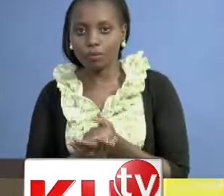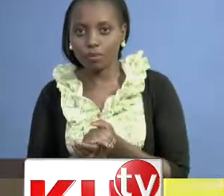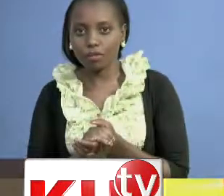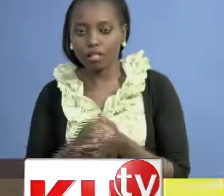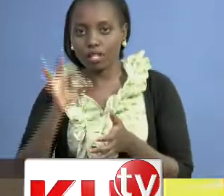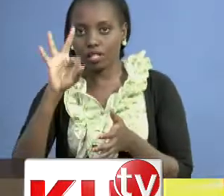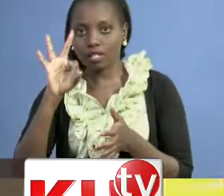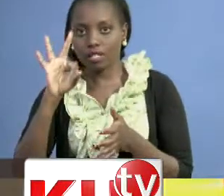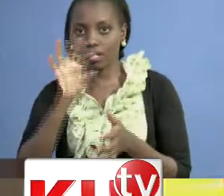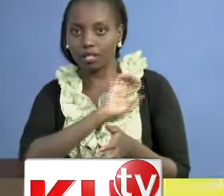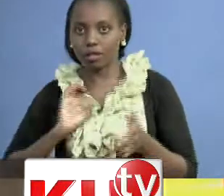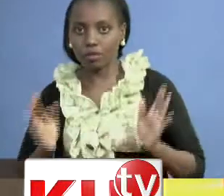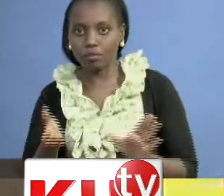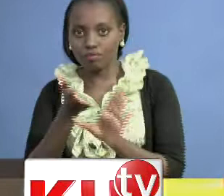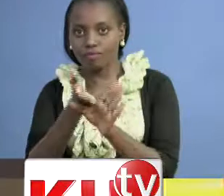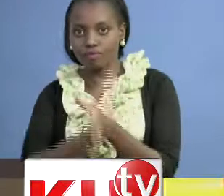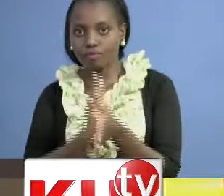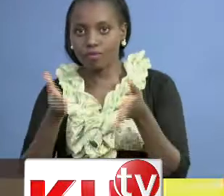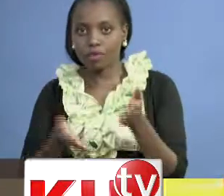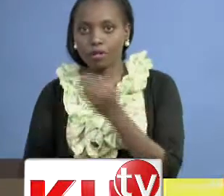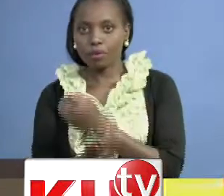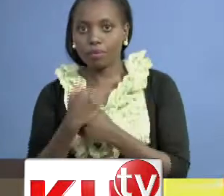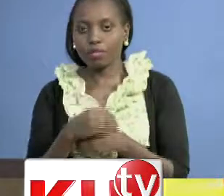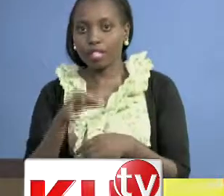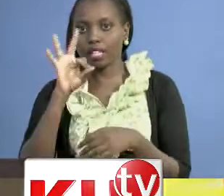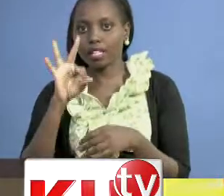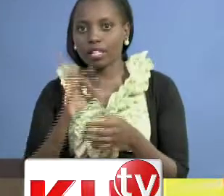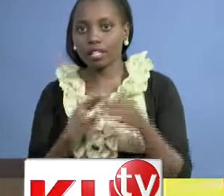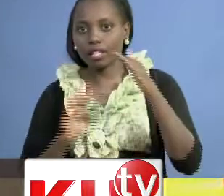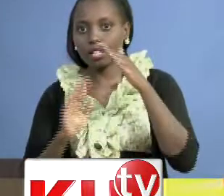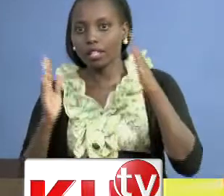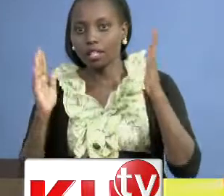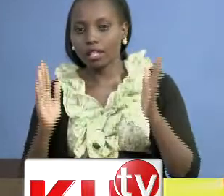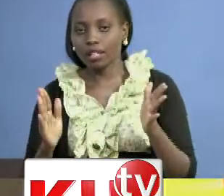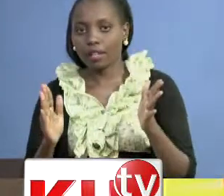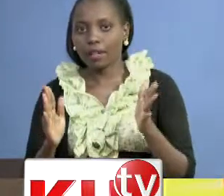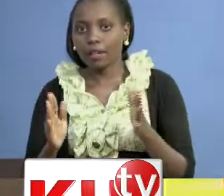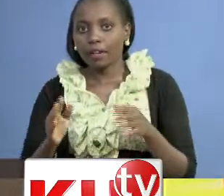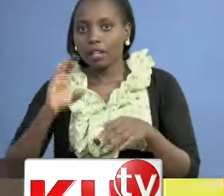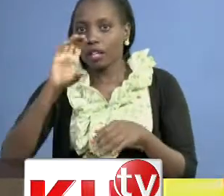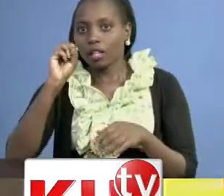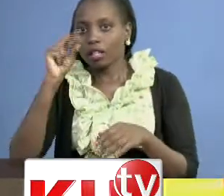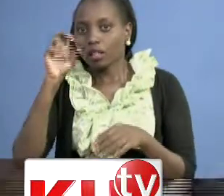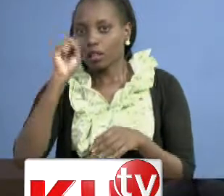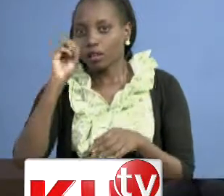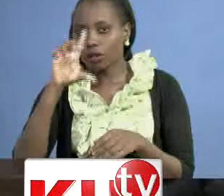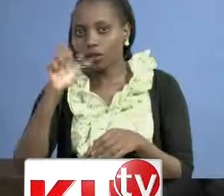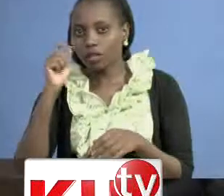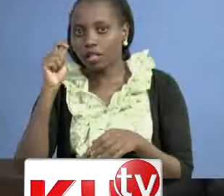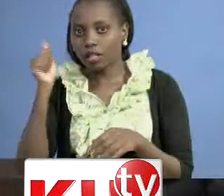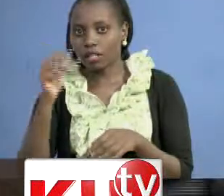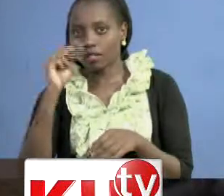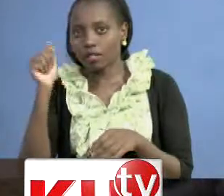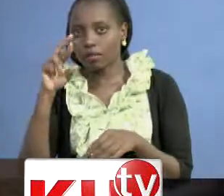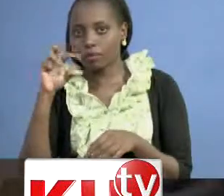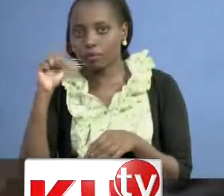IEBC wamejiuzulu asubuhi ya leo. Watatu hao ni naibu mwenyekiti Consolata Maina, Margaret Mwachanya pamoja